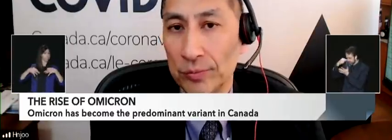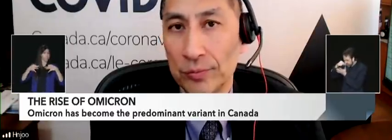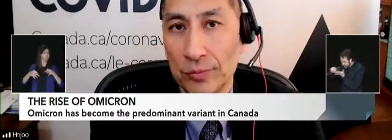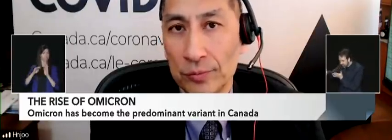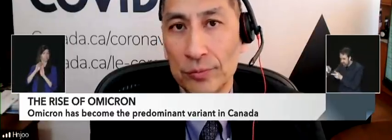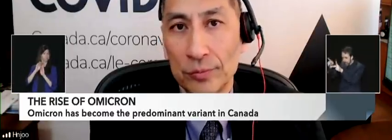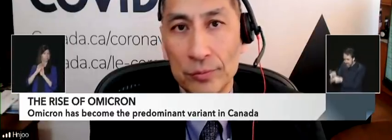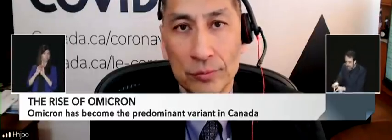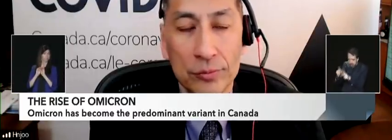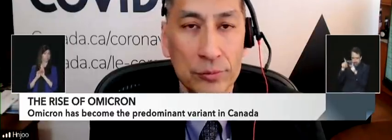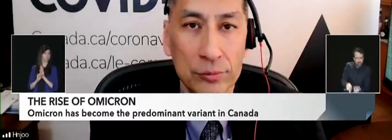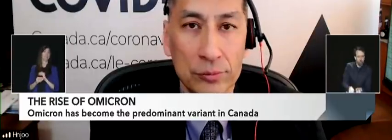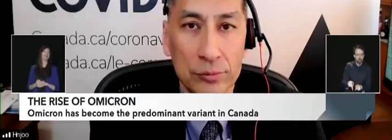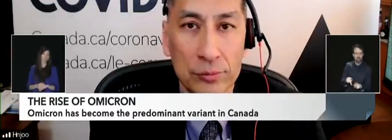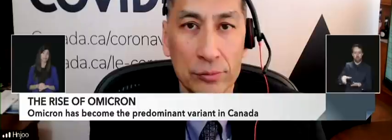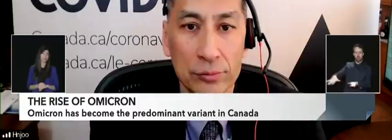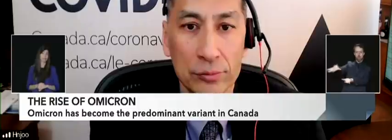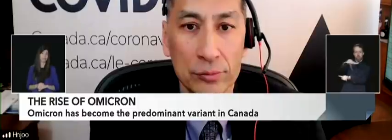individus.